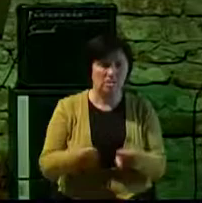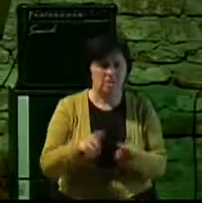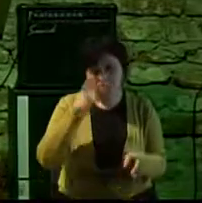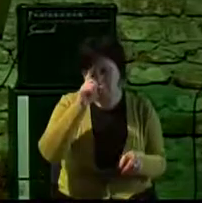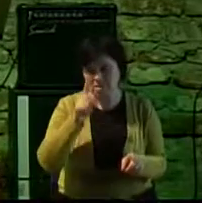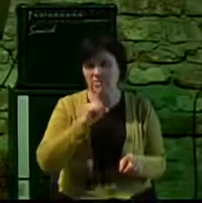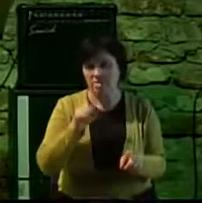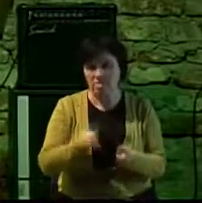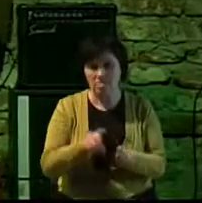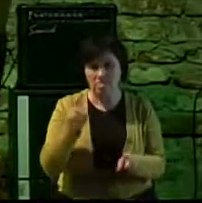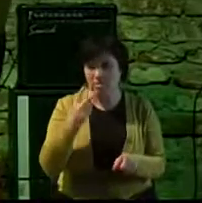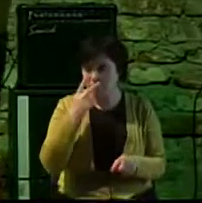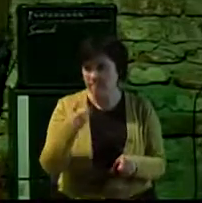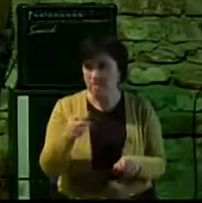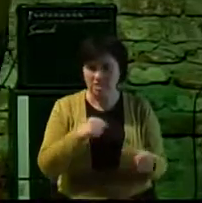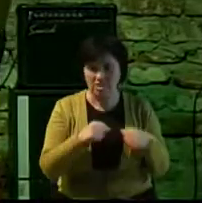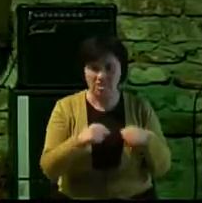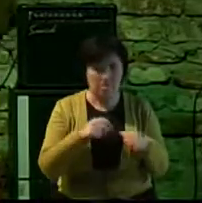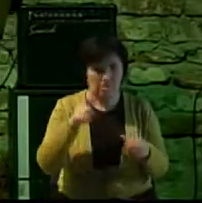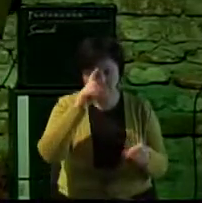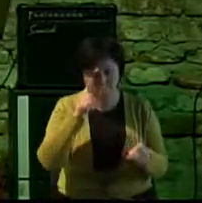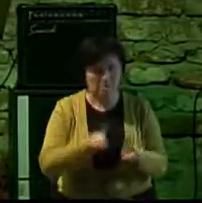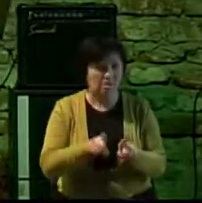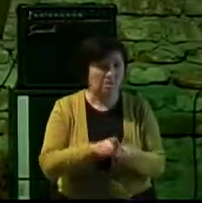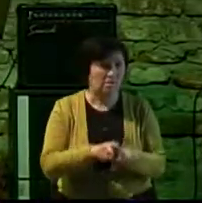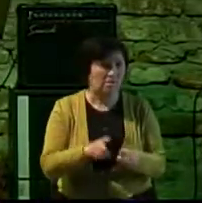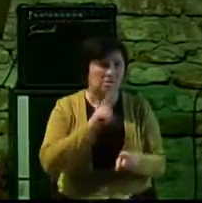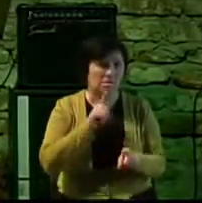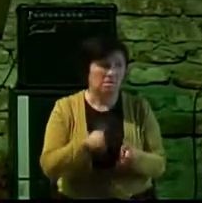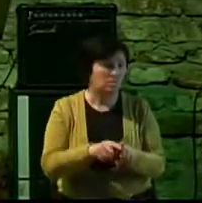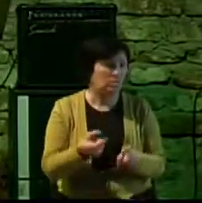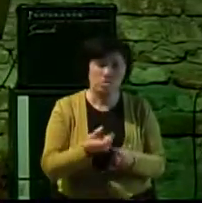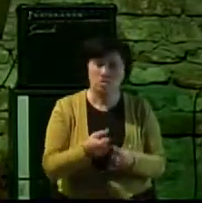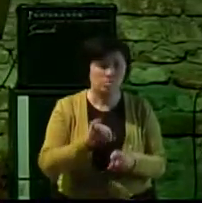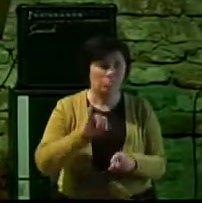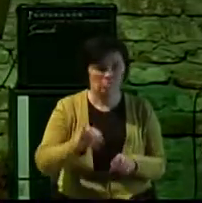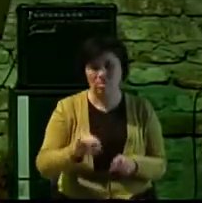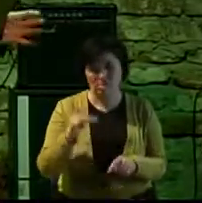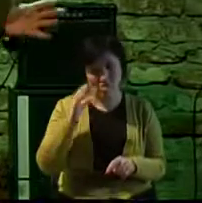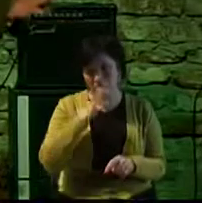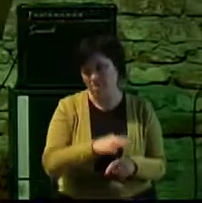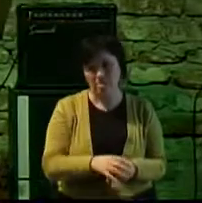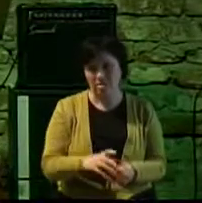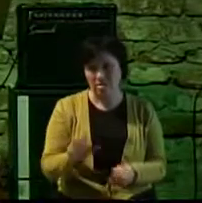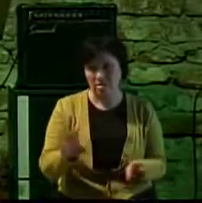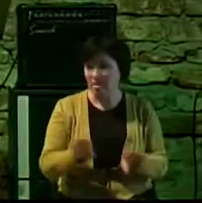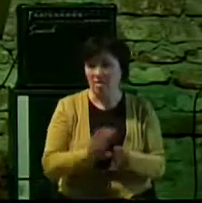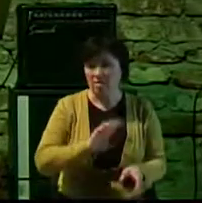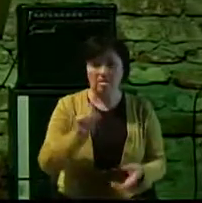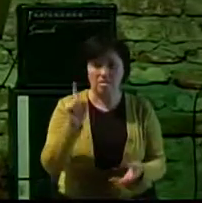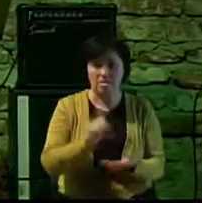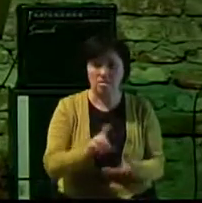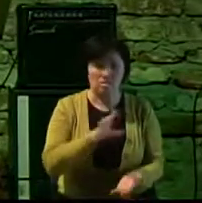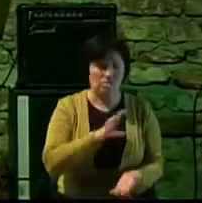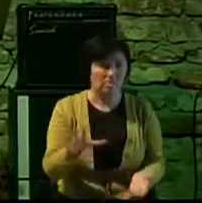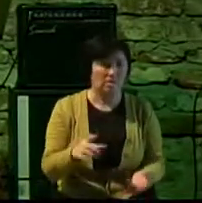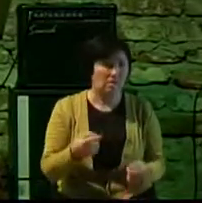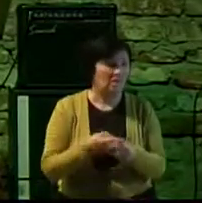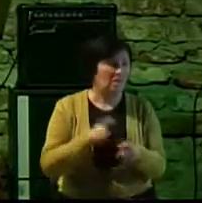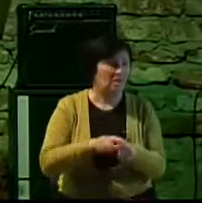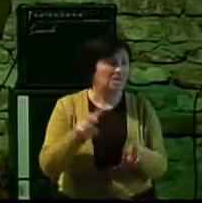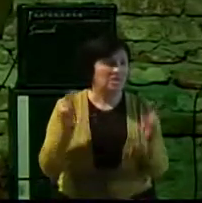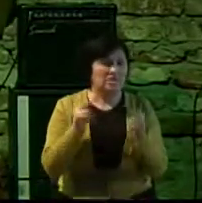сестер, которые, видя согрешающего брата, то это плохо, это неправильно, и так не должно быть. Это свидетельствует